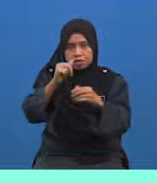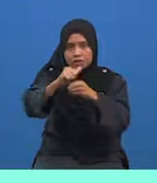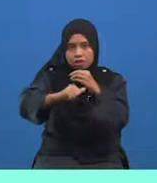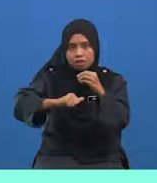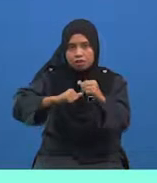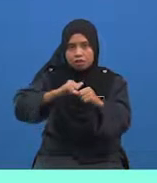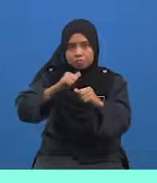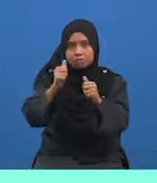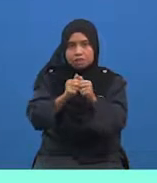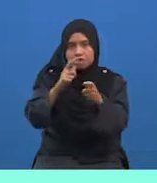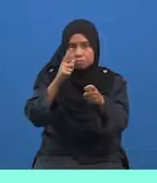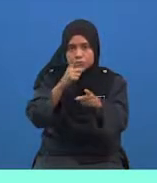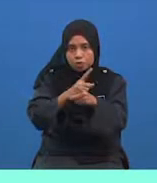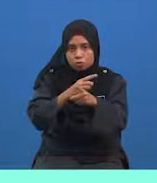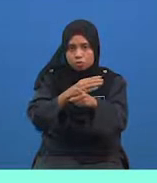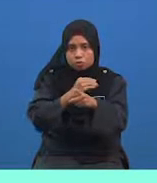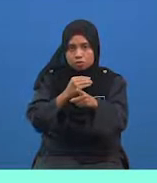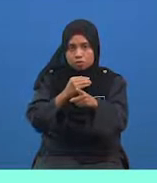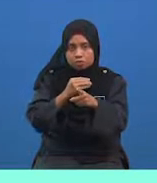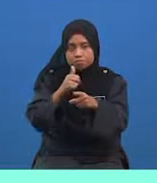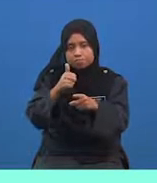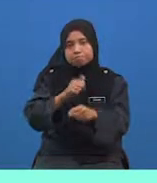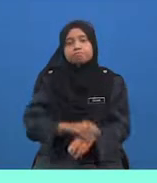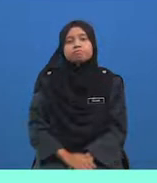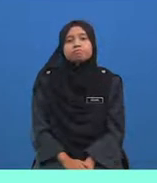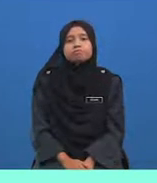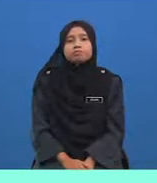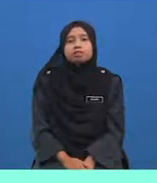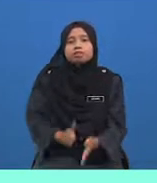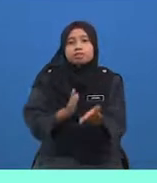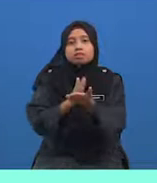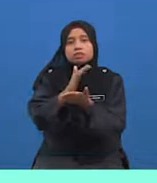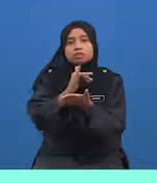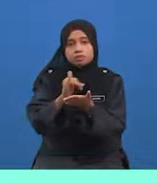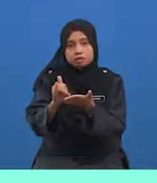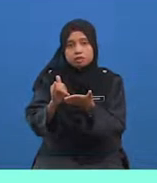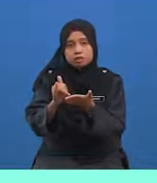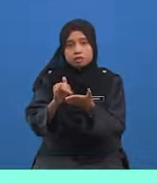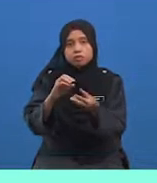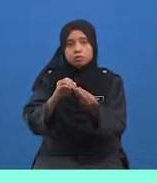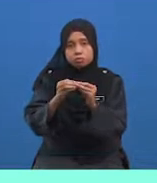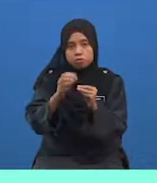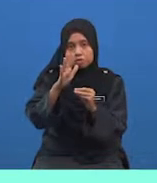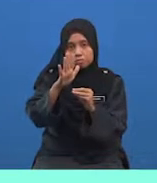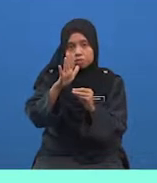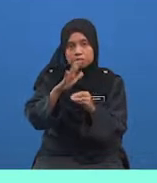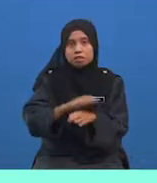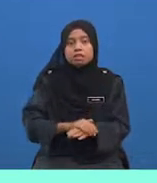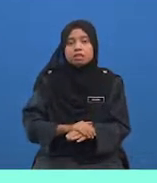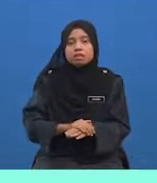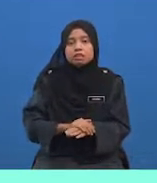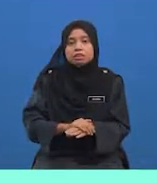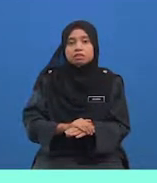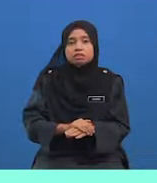dengan lebih tepat serta terperinci. Seterusnya, yang kelima adalah